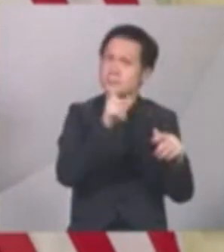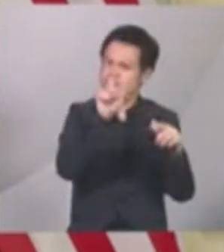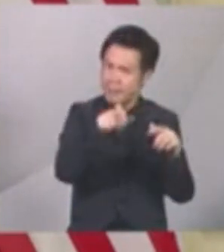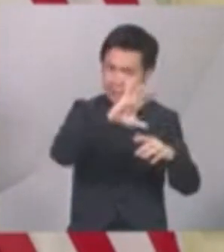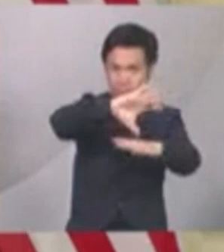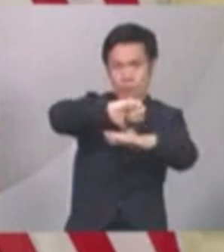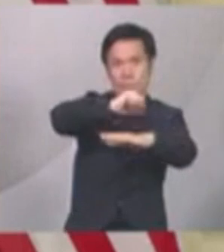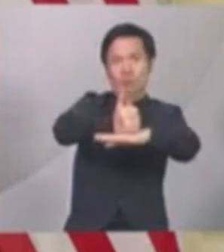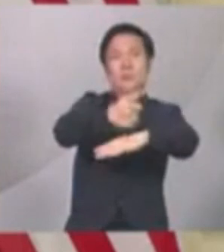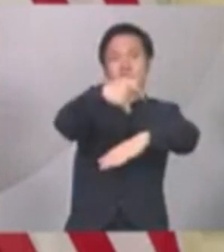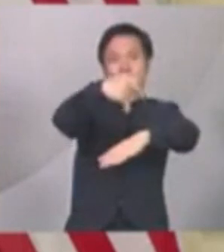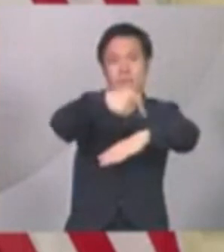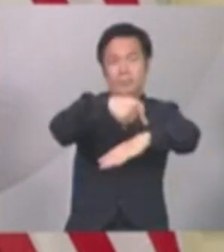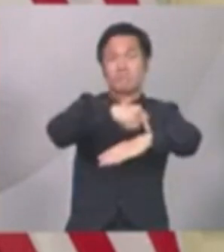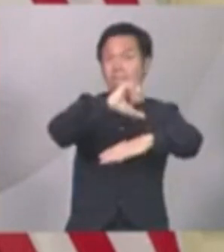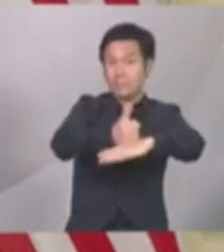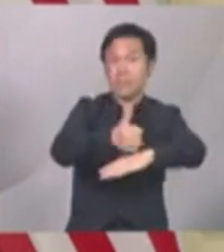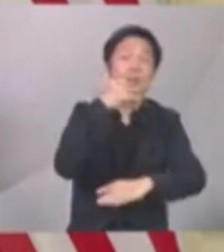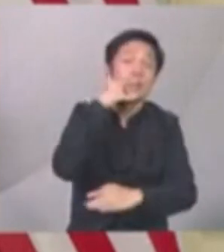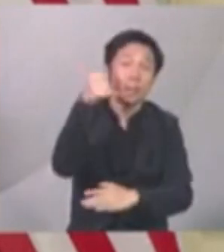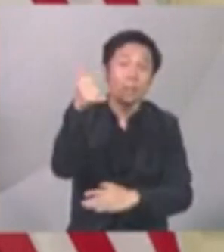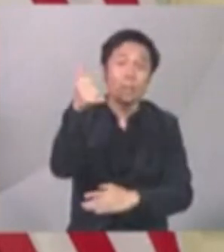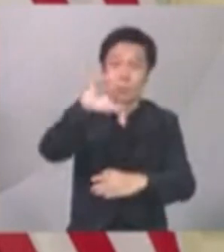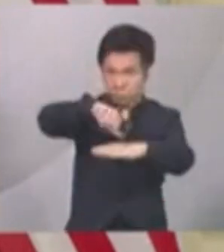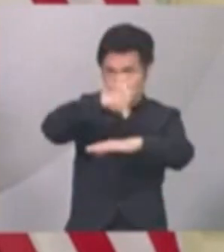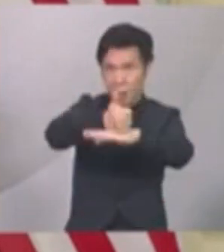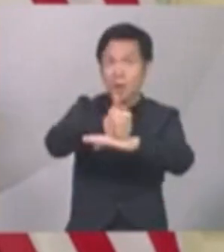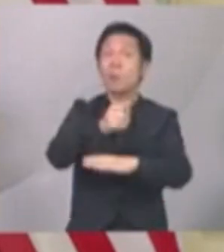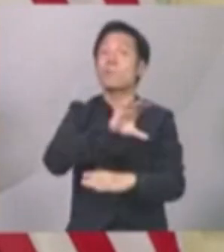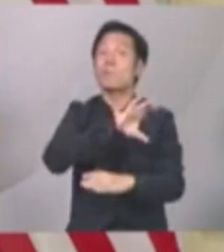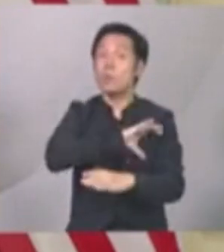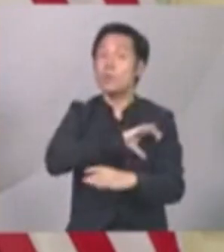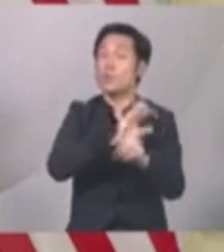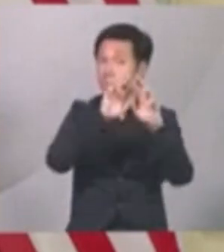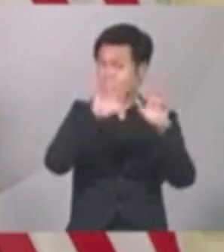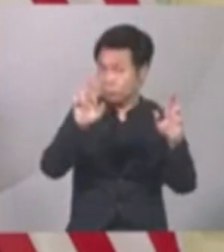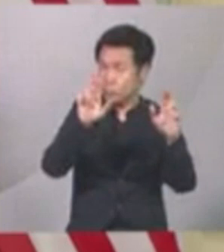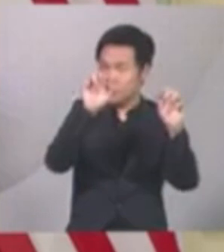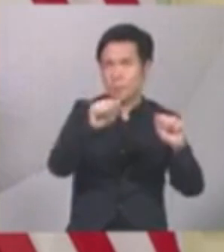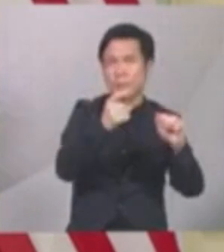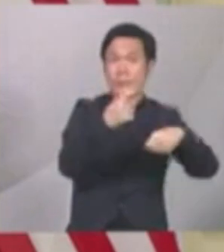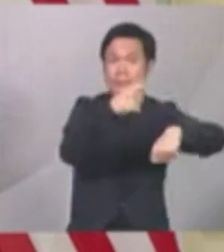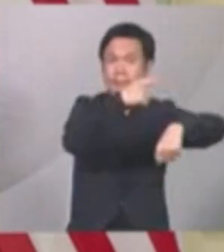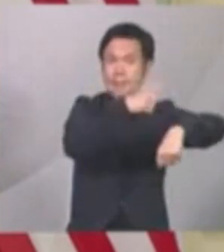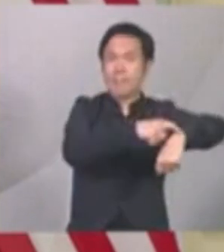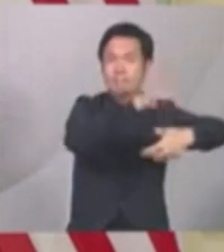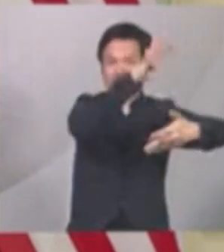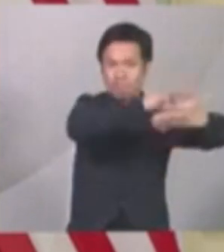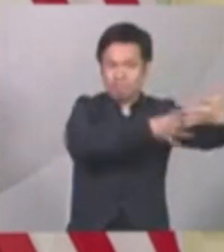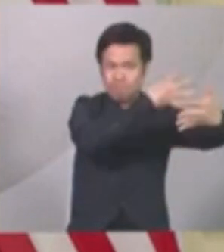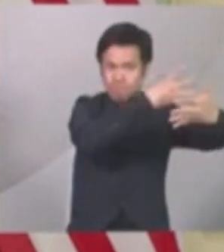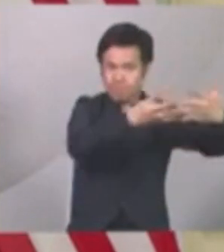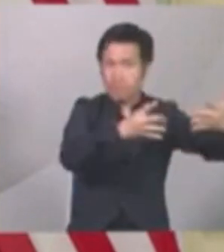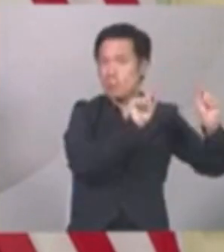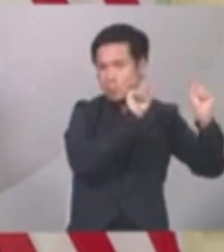polis, telefon dulu ke balai polis, buat temu janji supaya kita boleh aturkan dari segi pergerakan mereka untuk ke